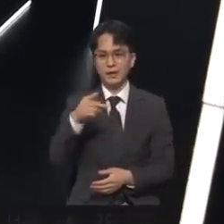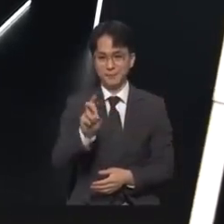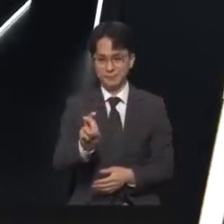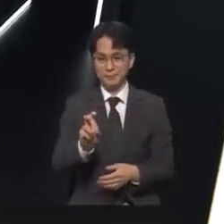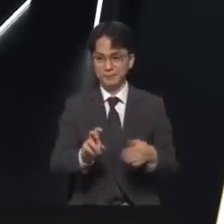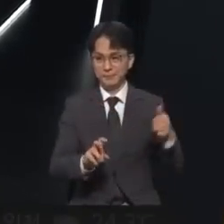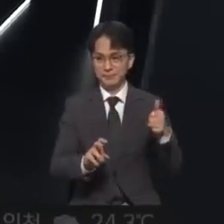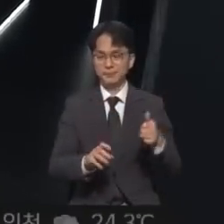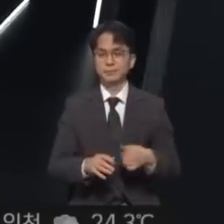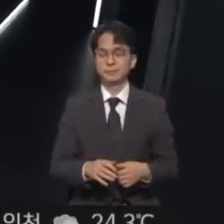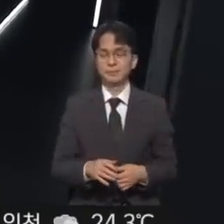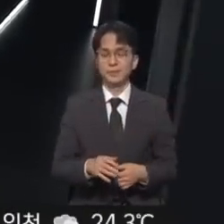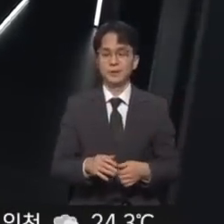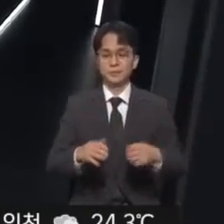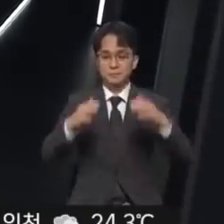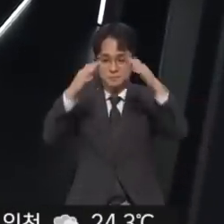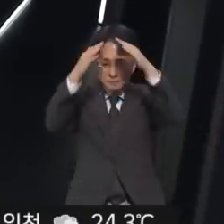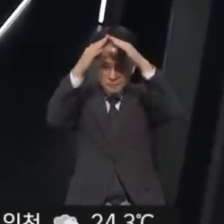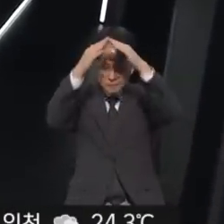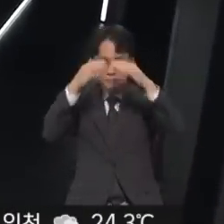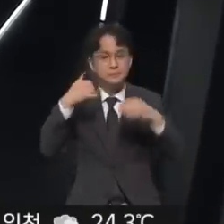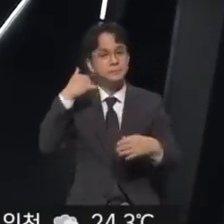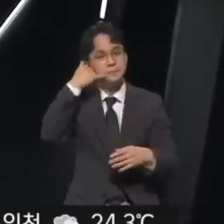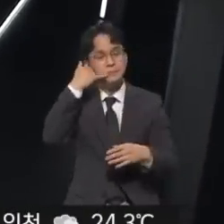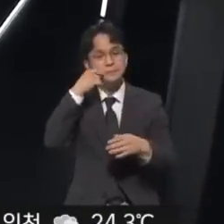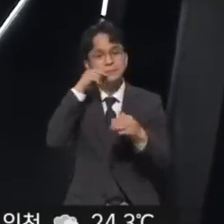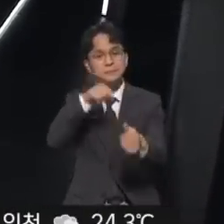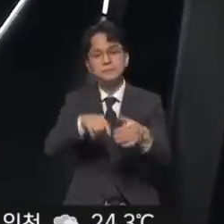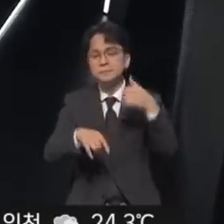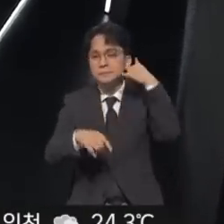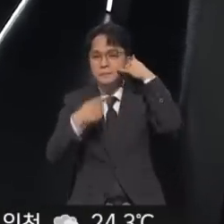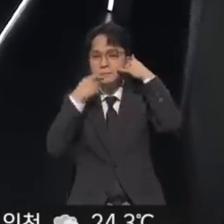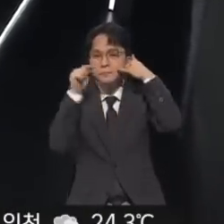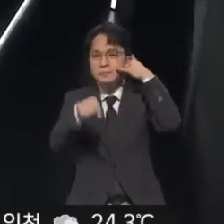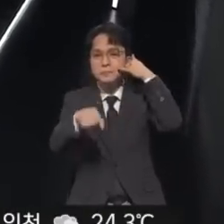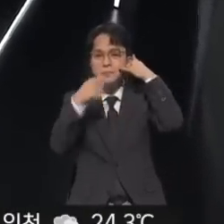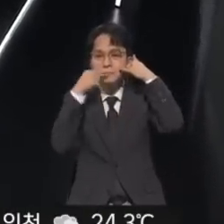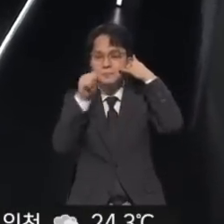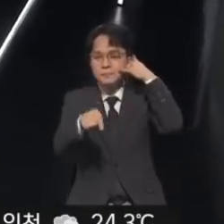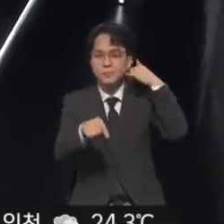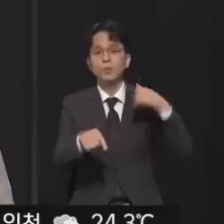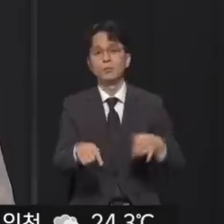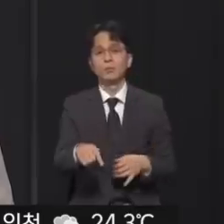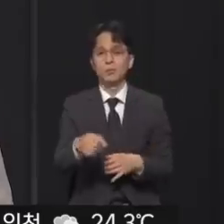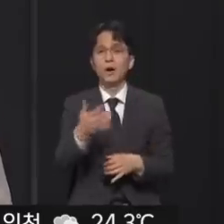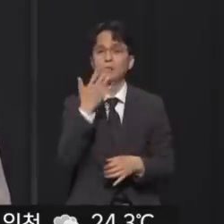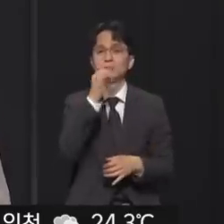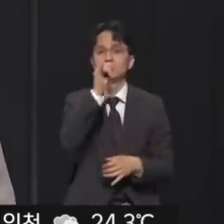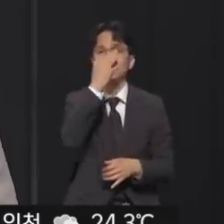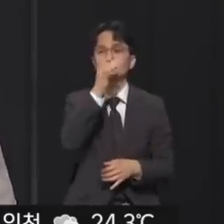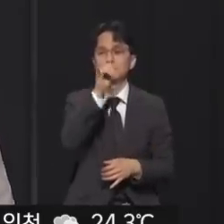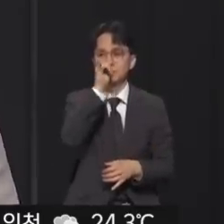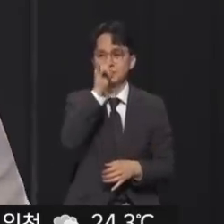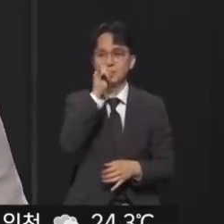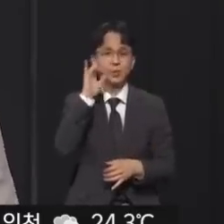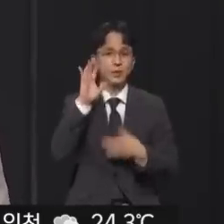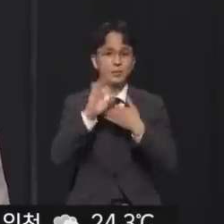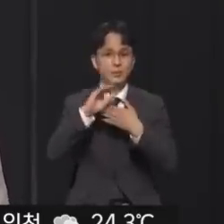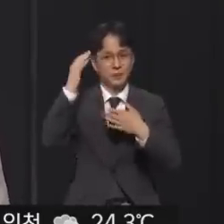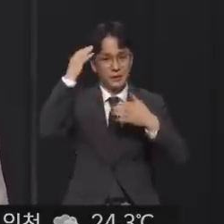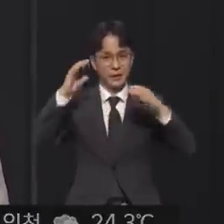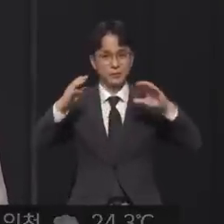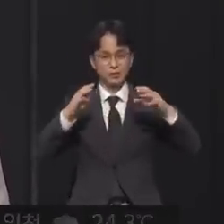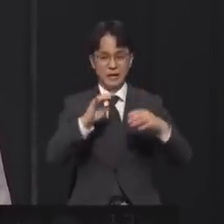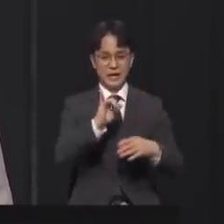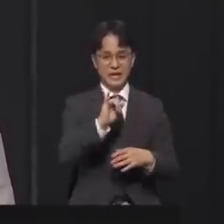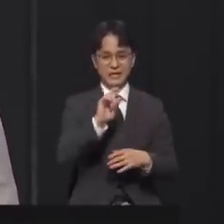사실 할 수 있겠죠 근데 별로 좋아보이진 않습니다 그러니까 요즘 뭐 우리나라가 it 강국이 고 대통령 쯤 되면 뭔가 시스템이